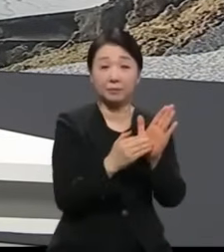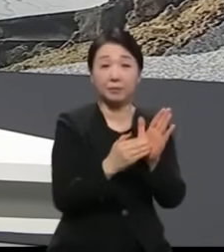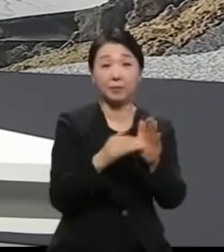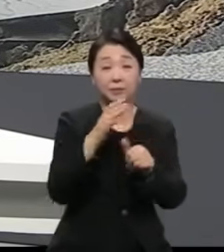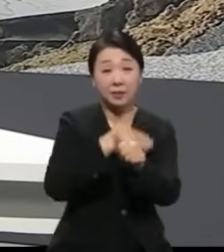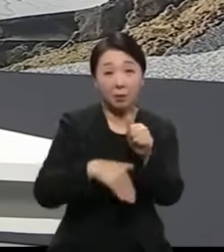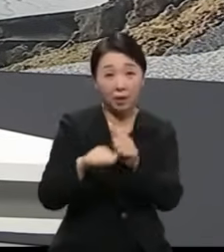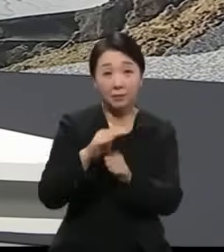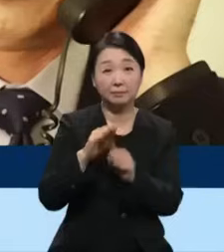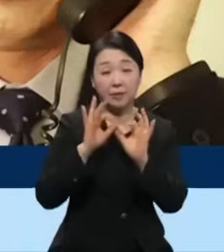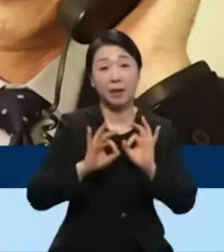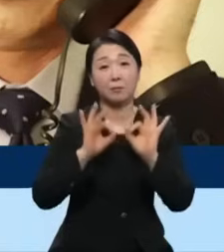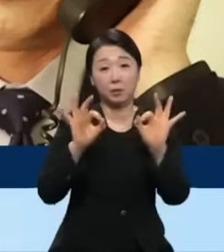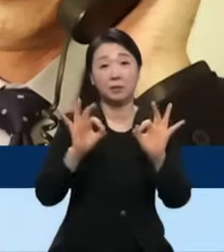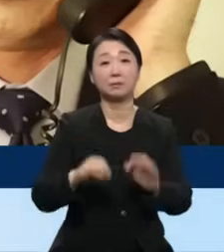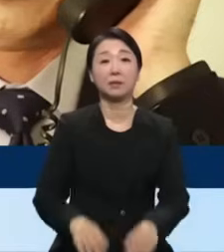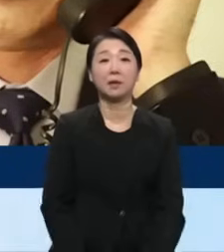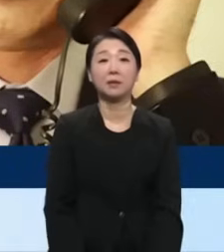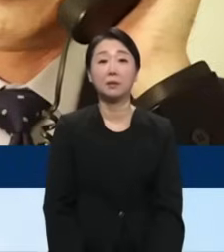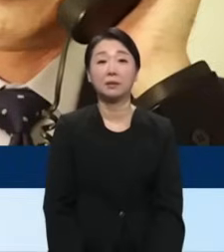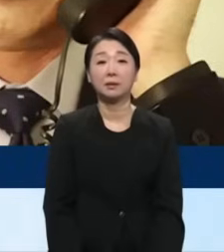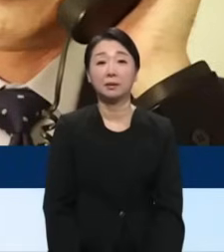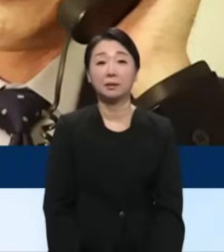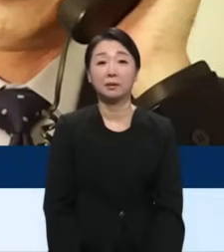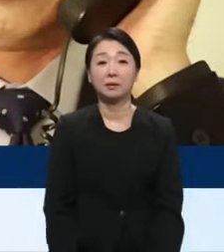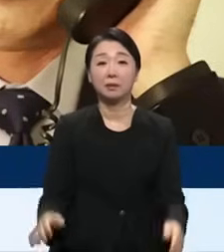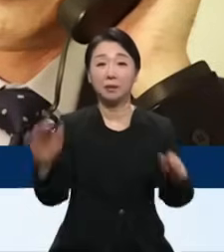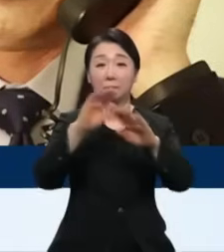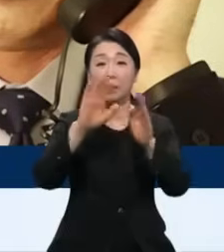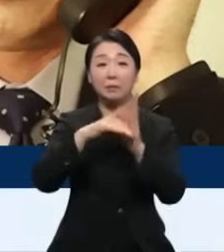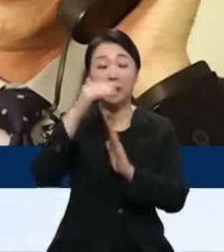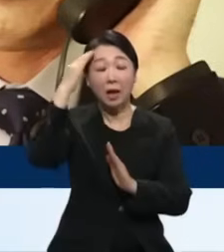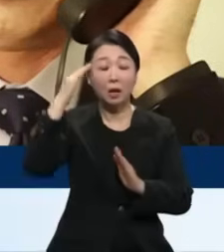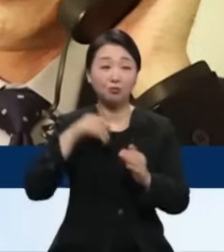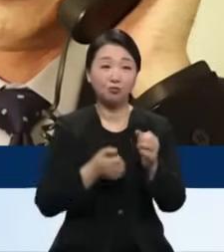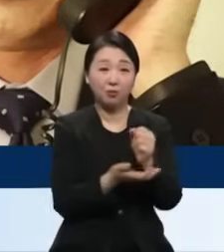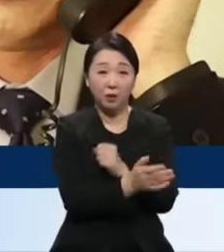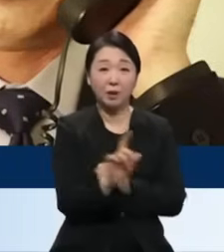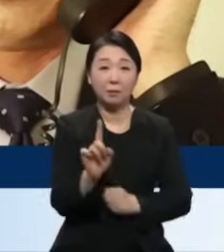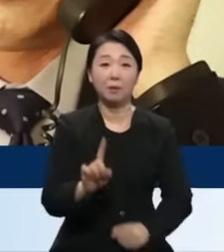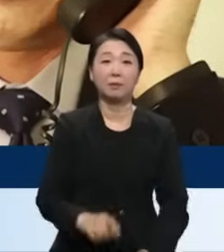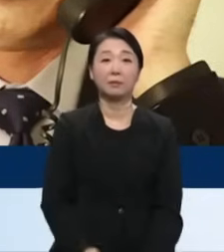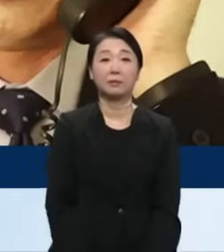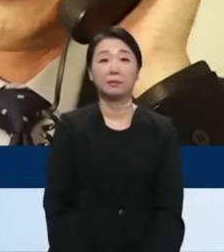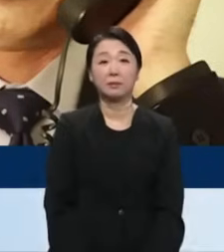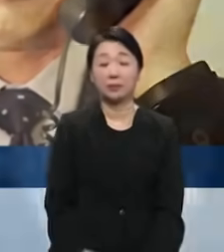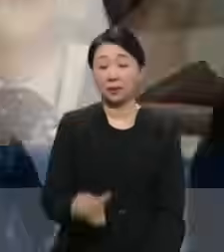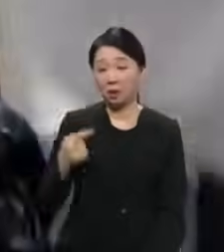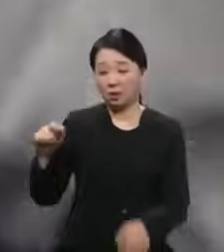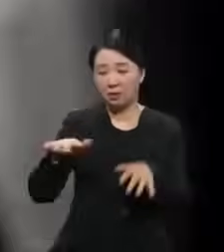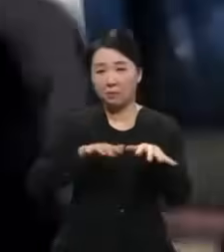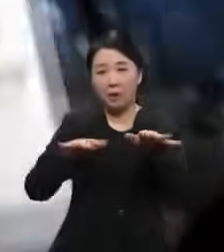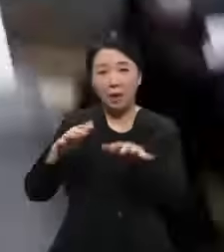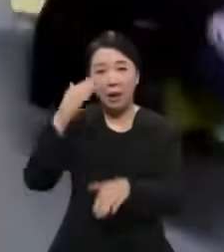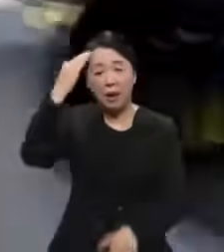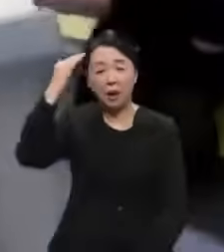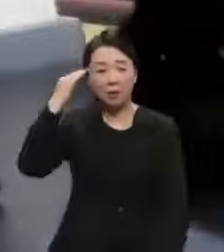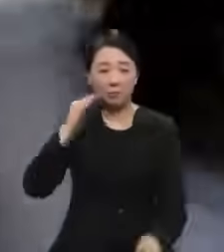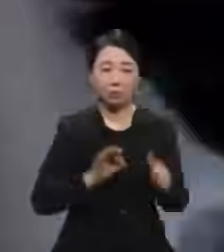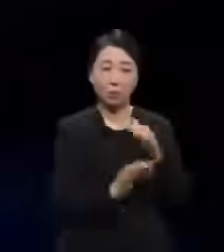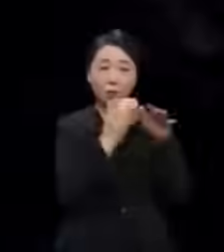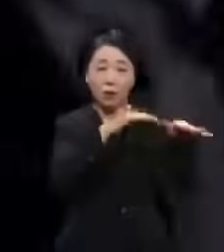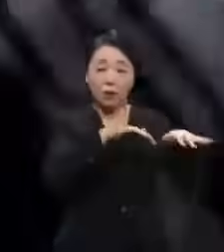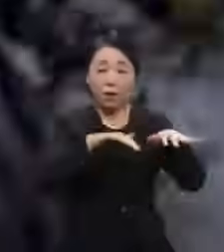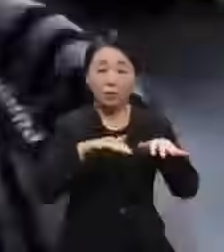알아보겠습니다. 이재승 기자, 밤사이 우리나라엔 어떤 영향이 있었나요? 네, 어제 지진은 우리나라 동해안과 바로